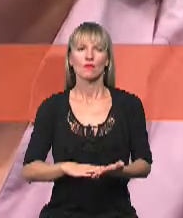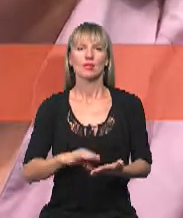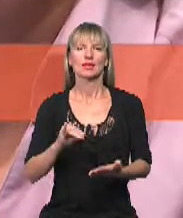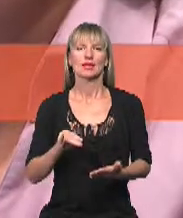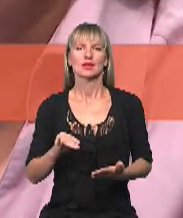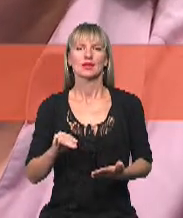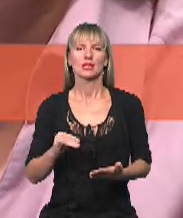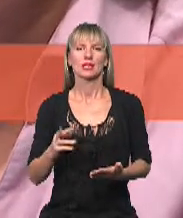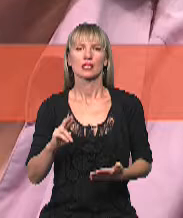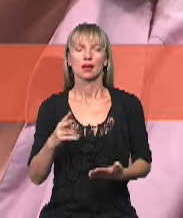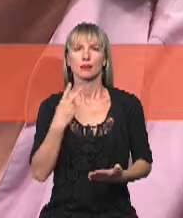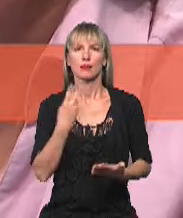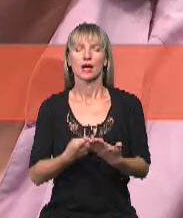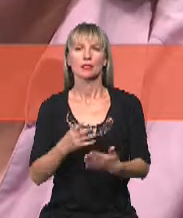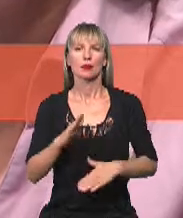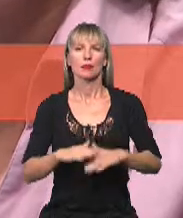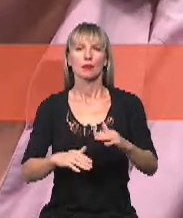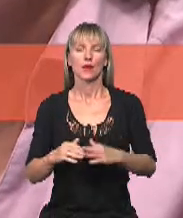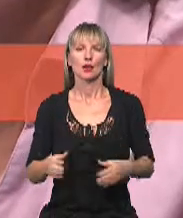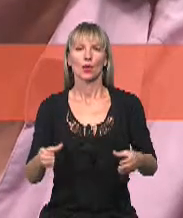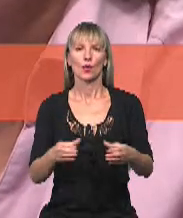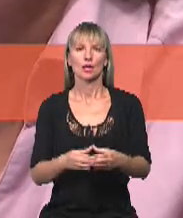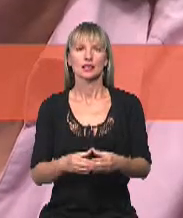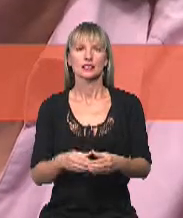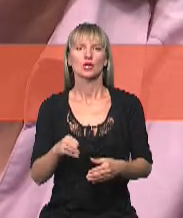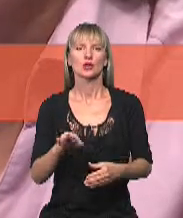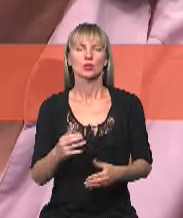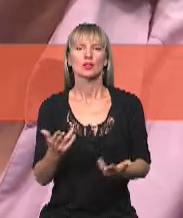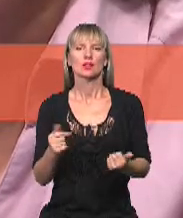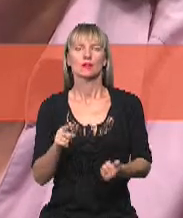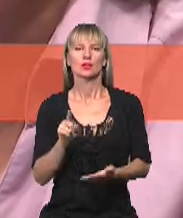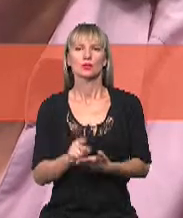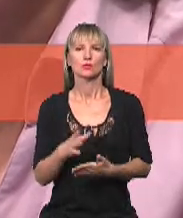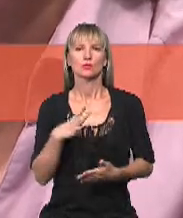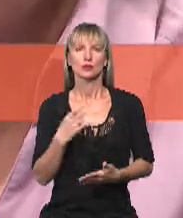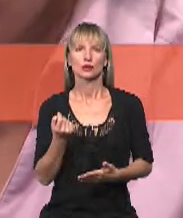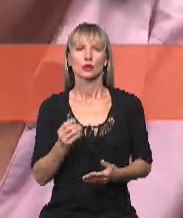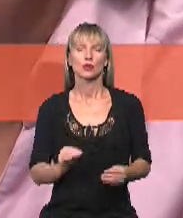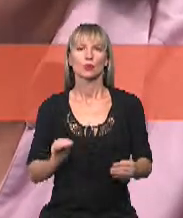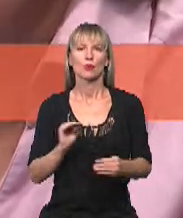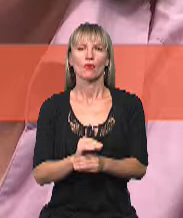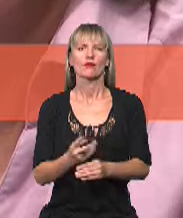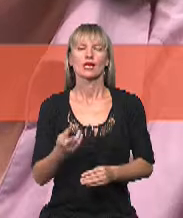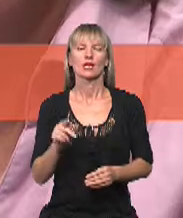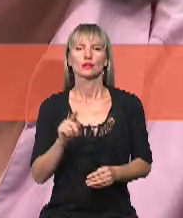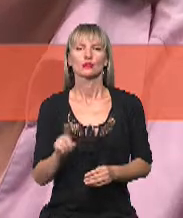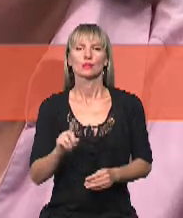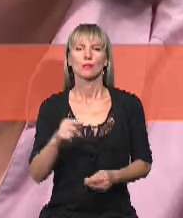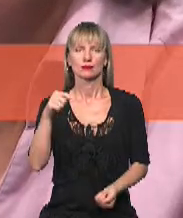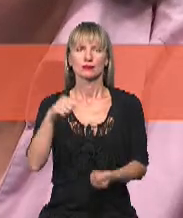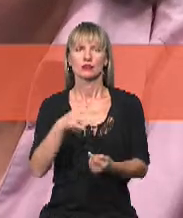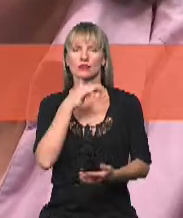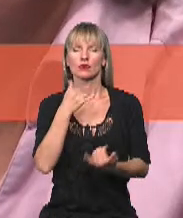вже, як показує практика коаліції, то так, він має бути трохи доповнений для того, аби